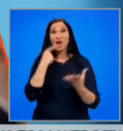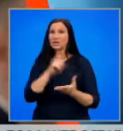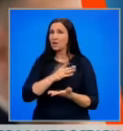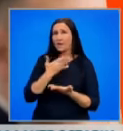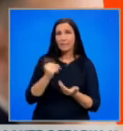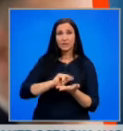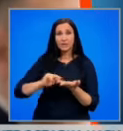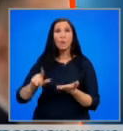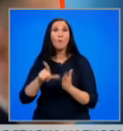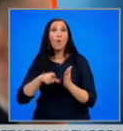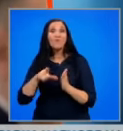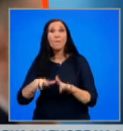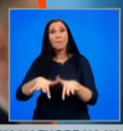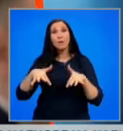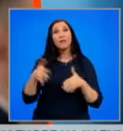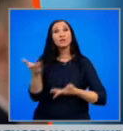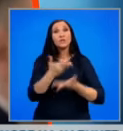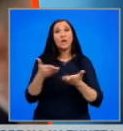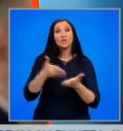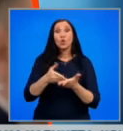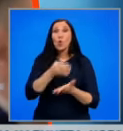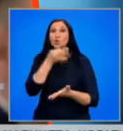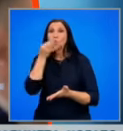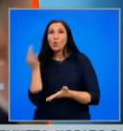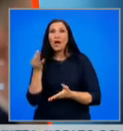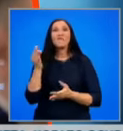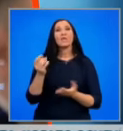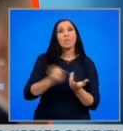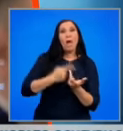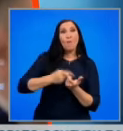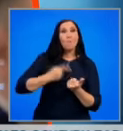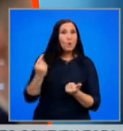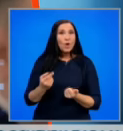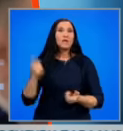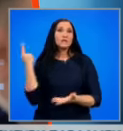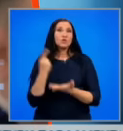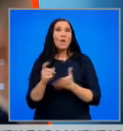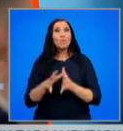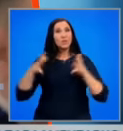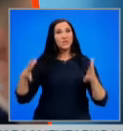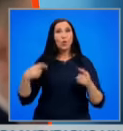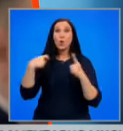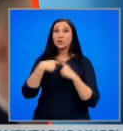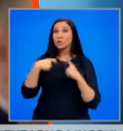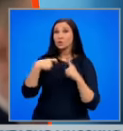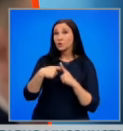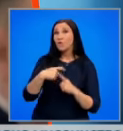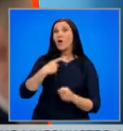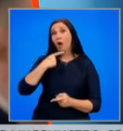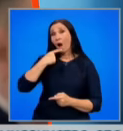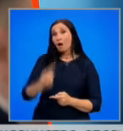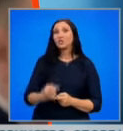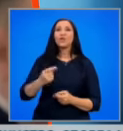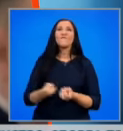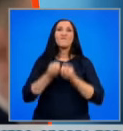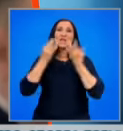време на парламентарното заседание, защото осигуряването на кворум е задължение на мнозинството. Все пак Костадин Костадинов отсече, Възраждане не